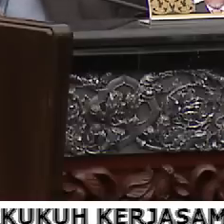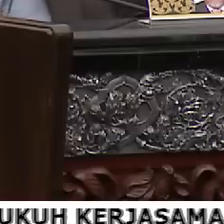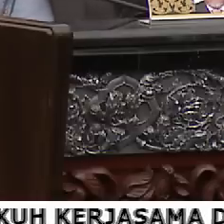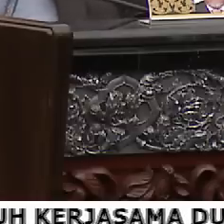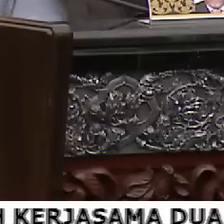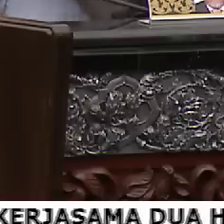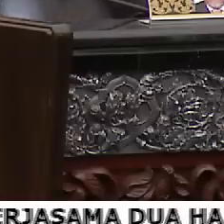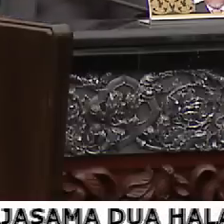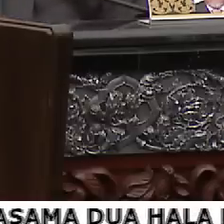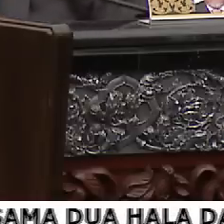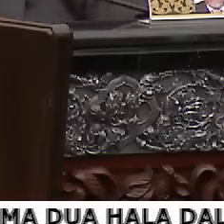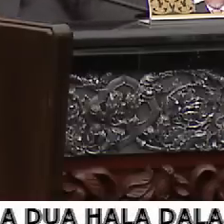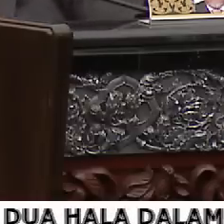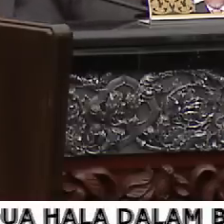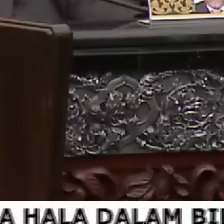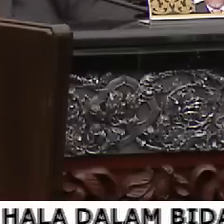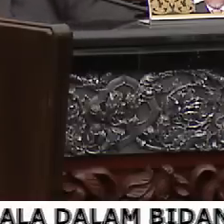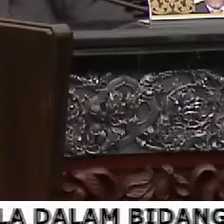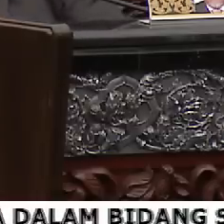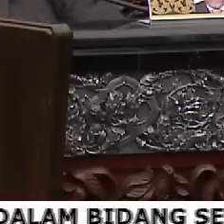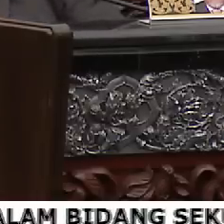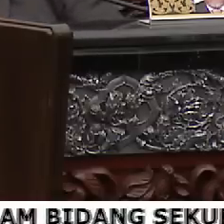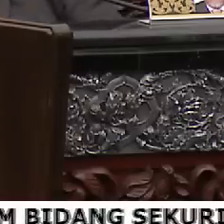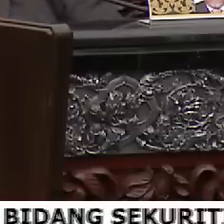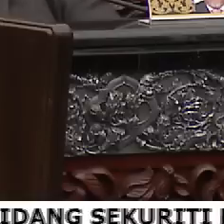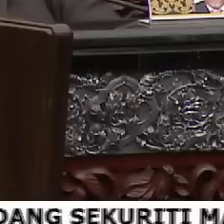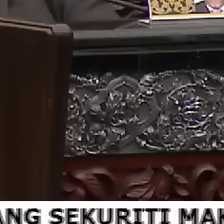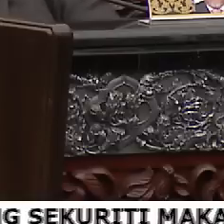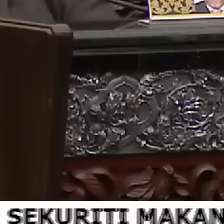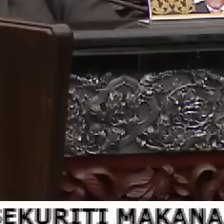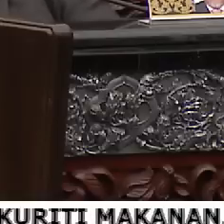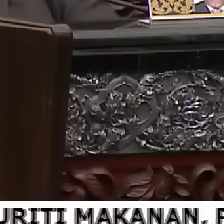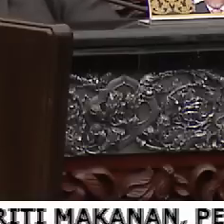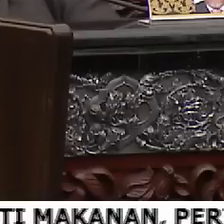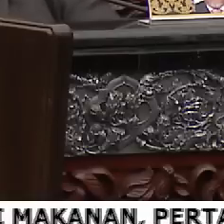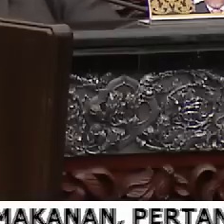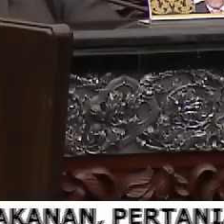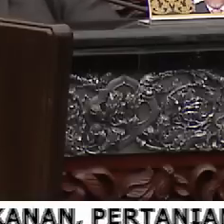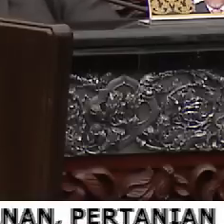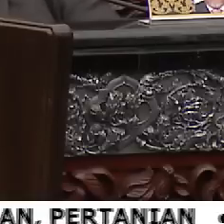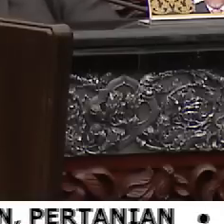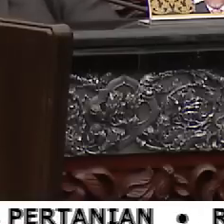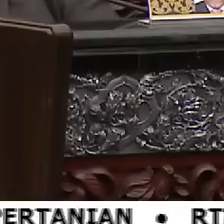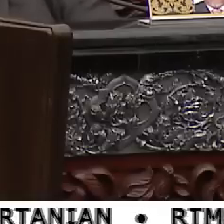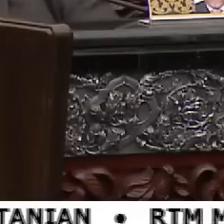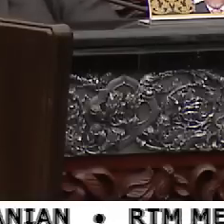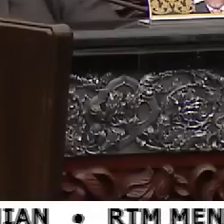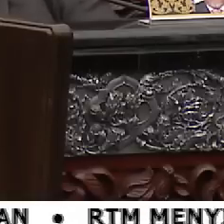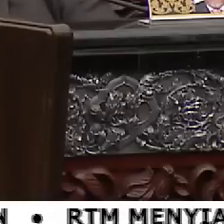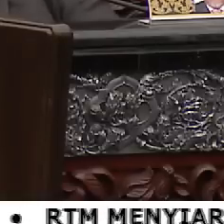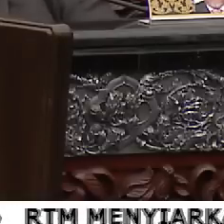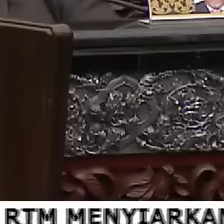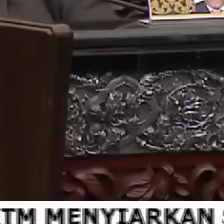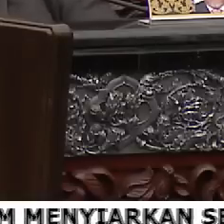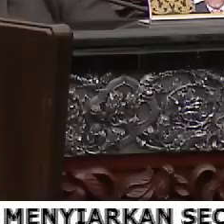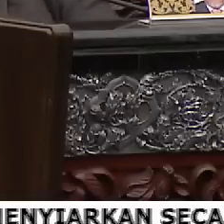tindakan segera daripada kerajaan. Saya difahamkan semalam nak tambah satu lagi lesen. Dia kata perlu ada nombor lesen memandu ataupun